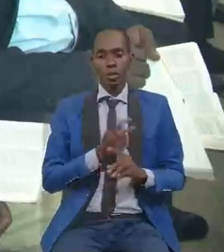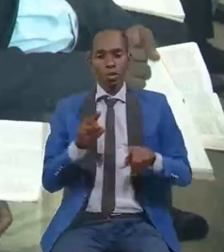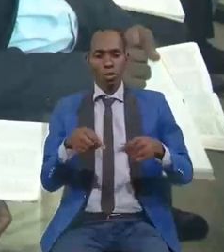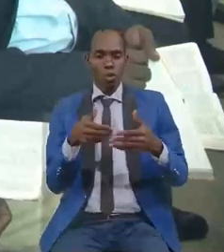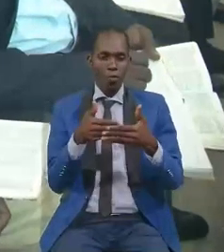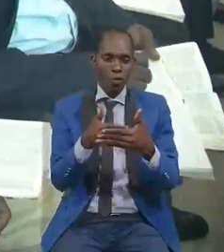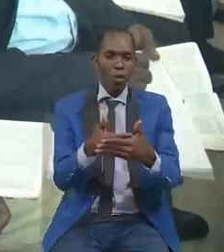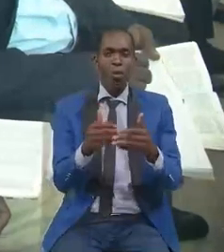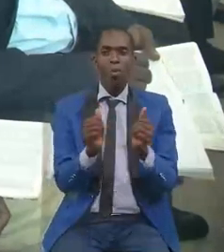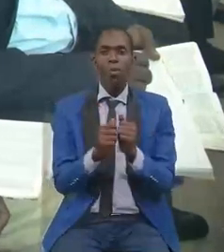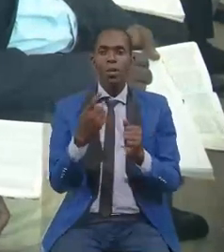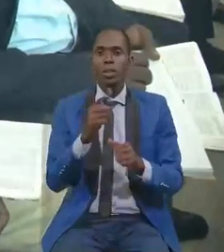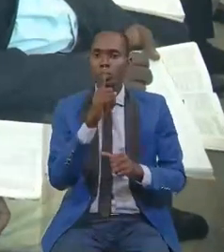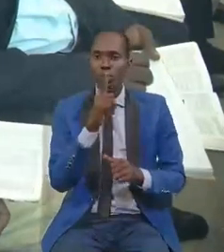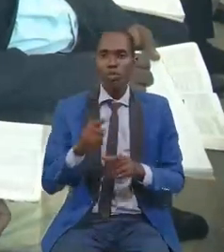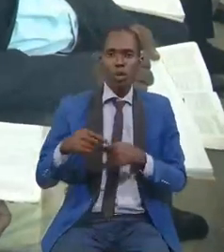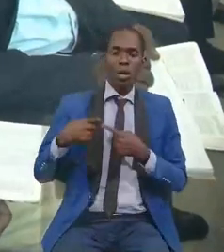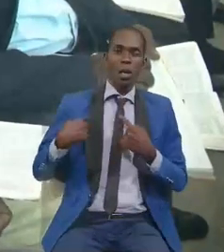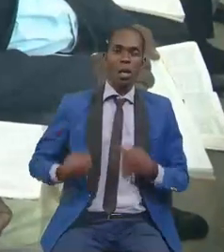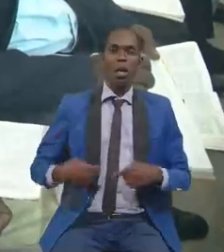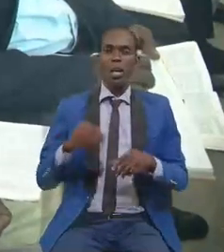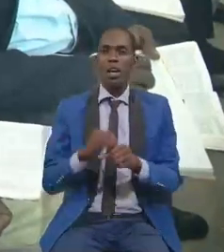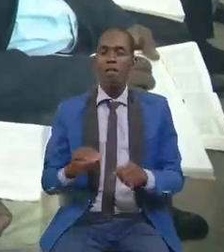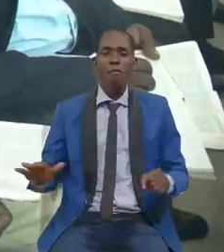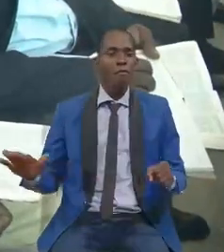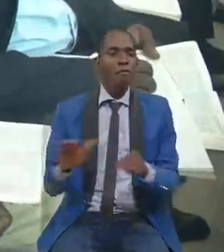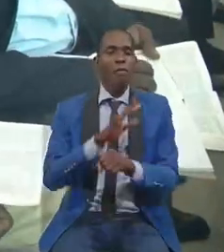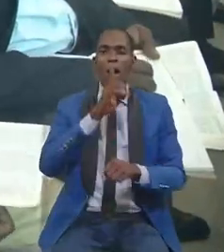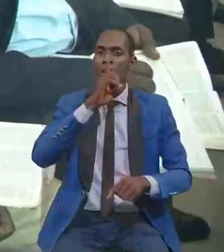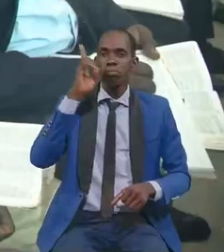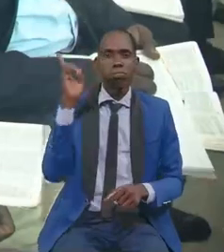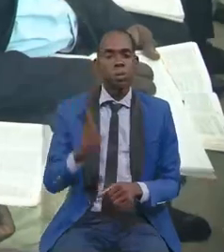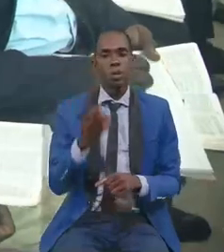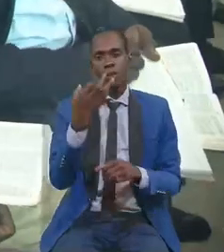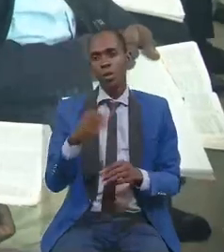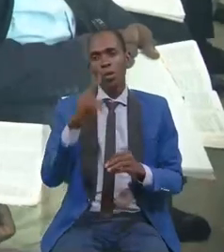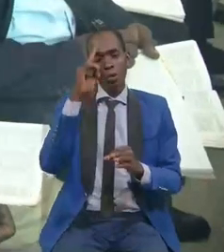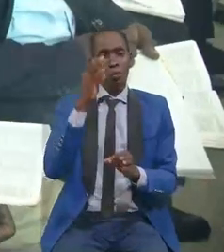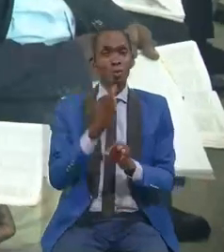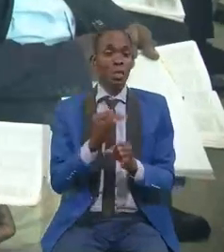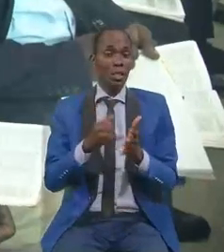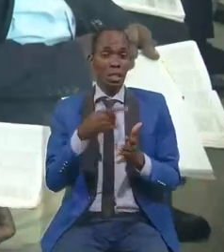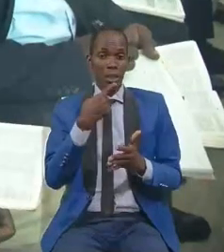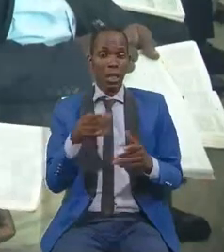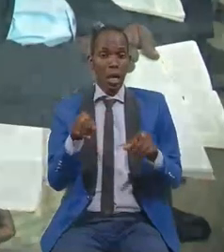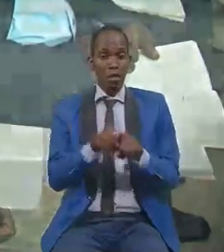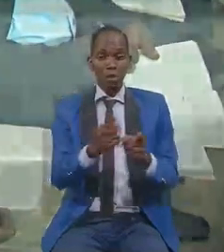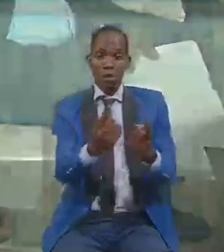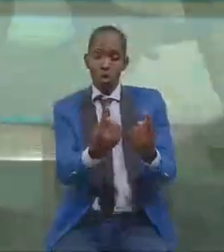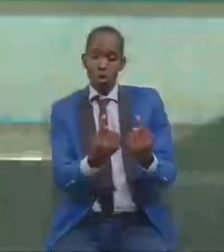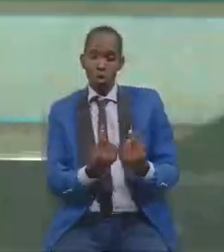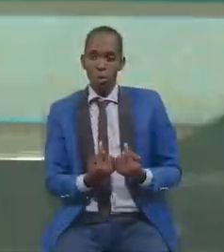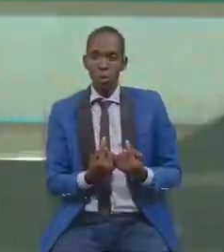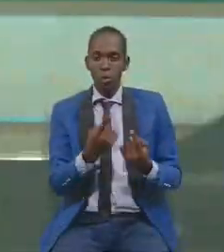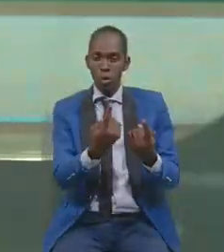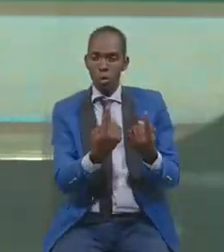approchons-nous avec un cœur sincère dans la plénitude de la foi. Il dit, comme vous venez pour la